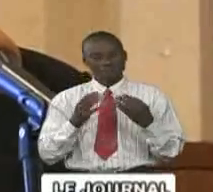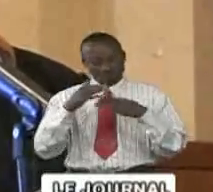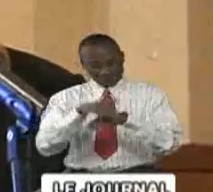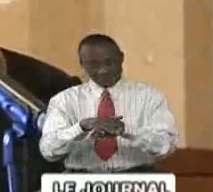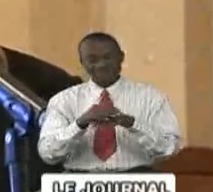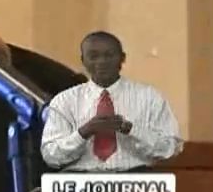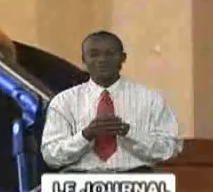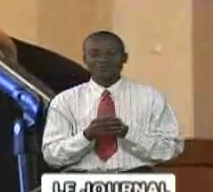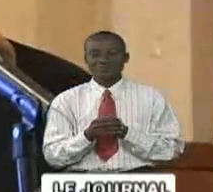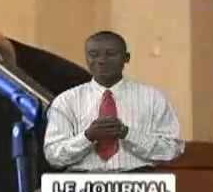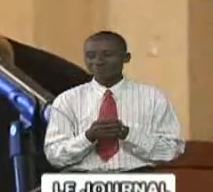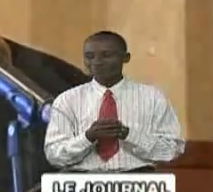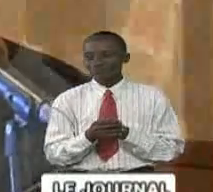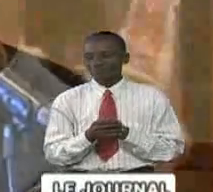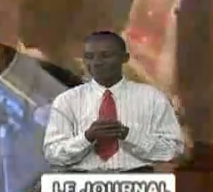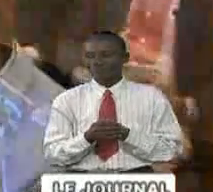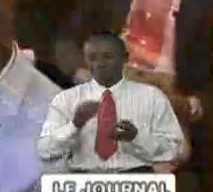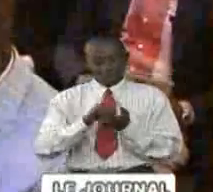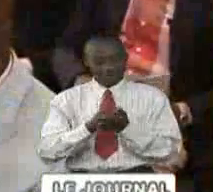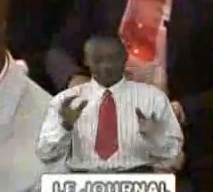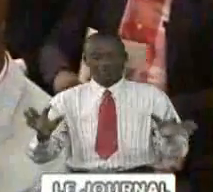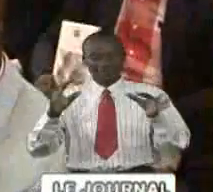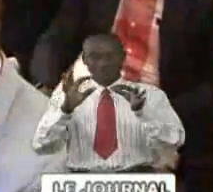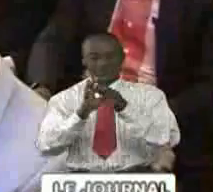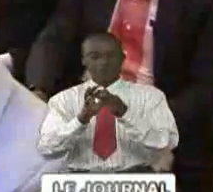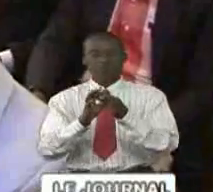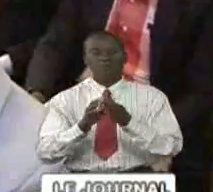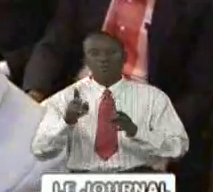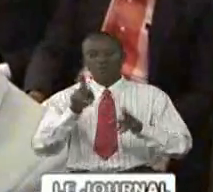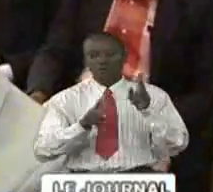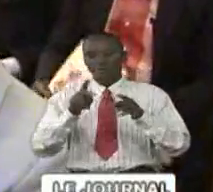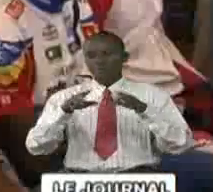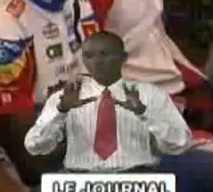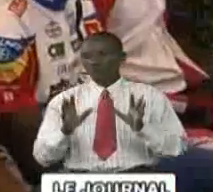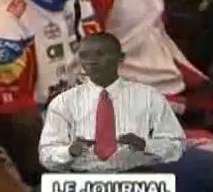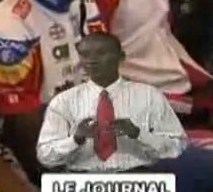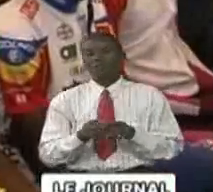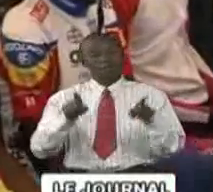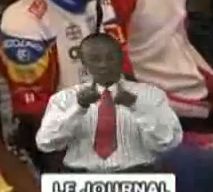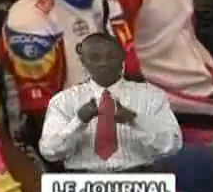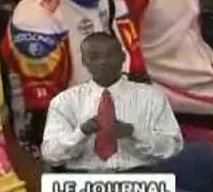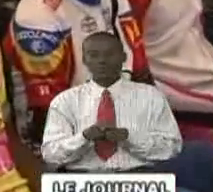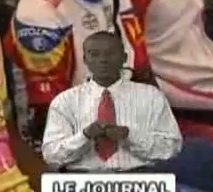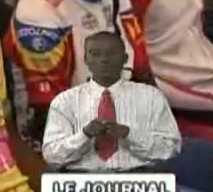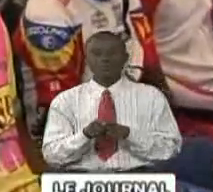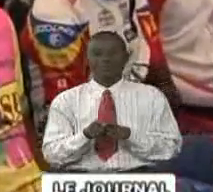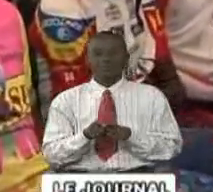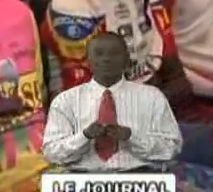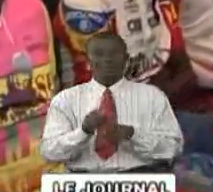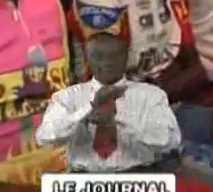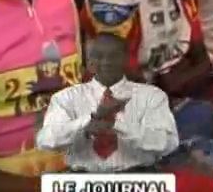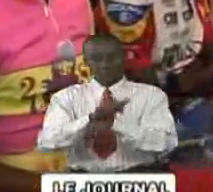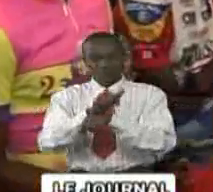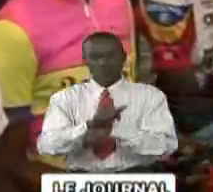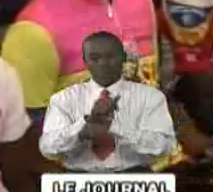qui viendront certainement de plusieurs horizons. Mais c'est aussi la traduction du renouveau